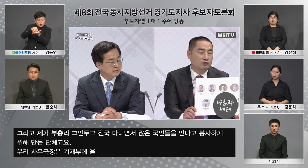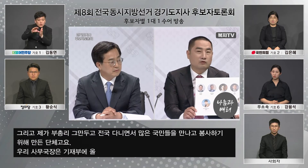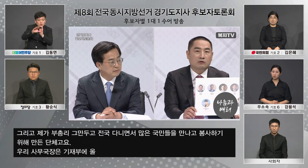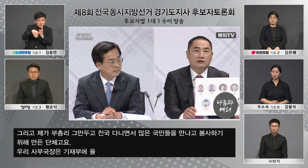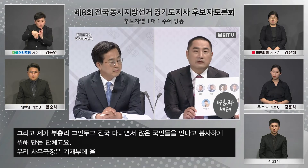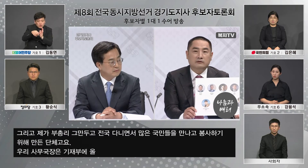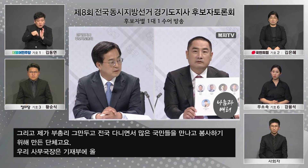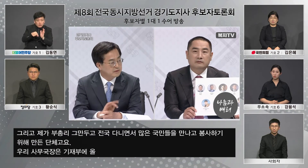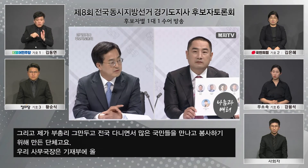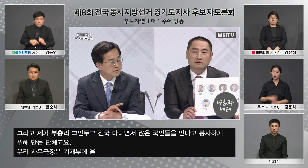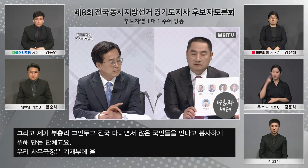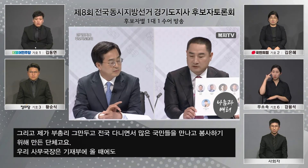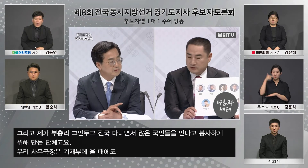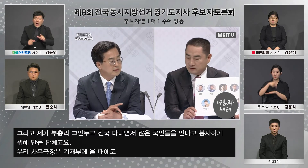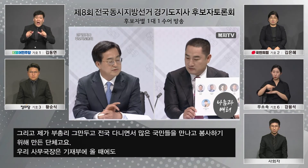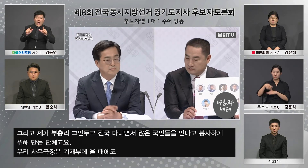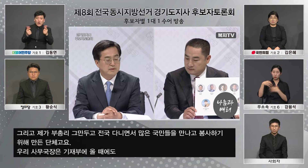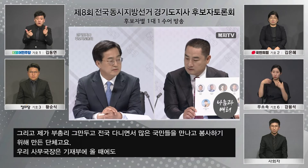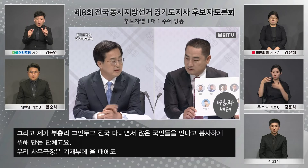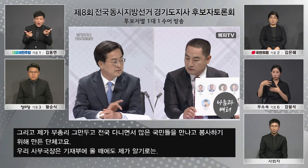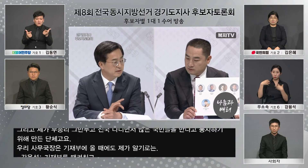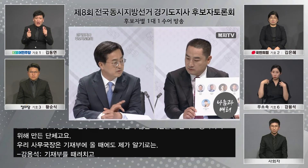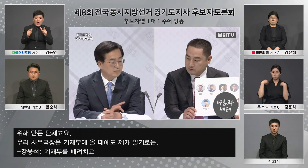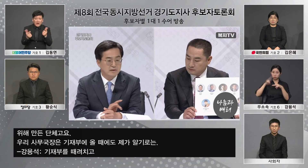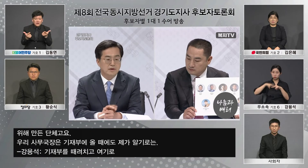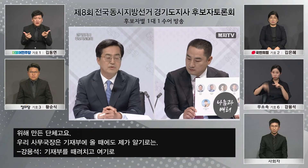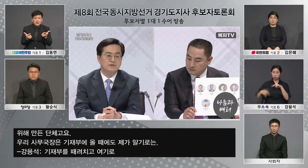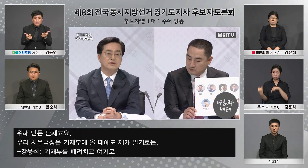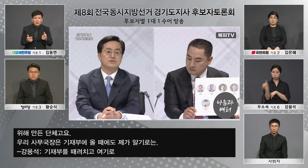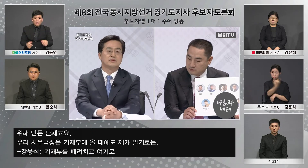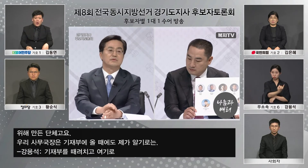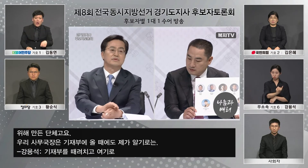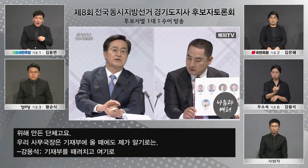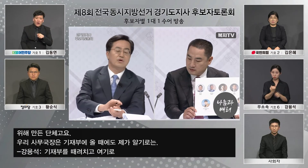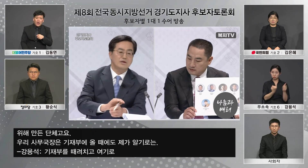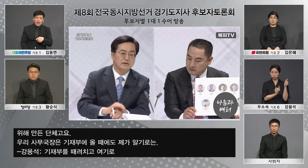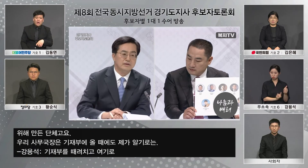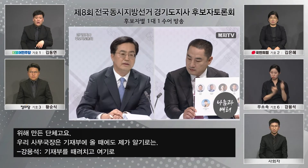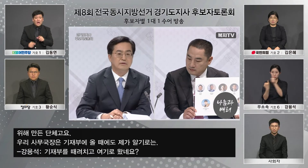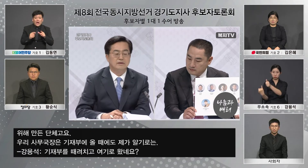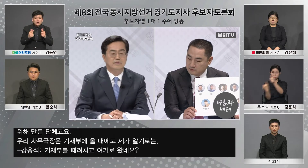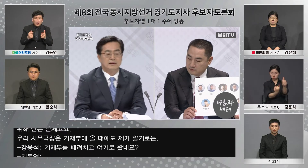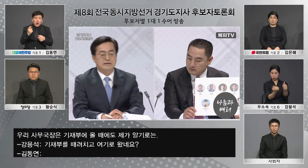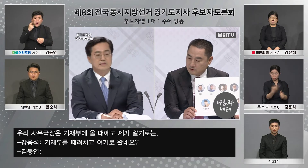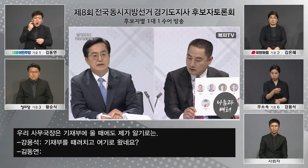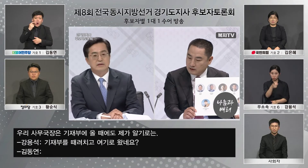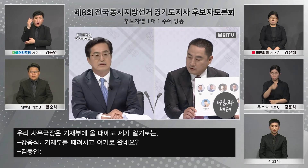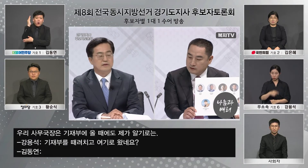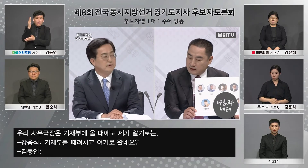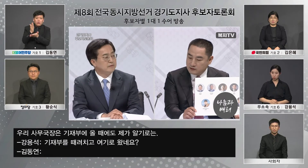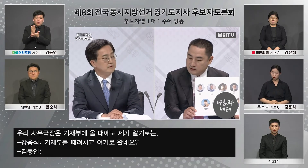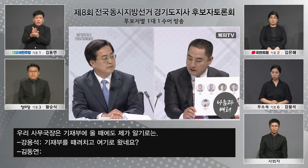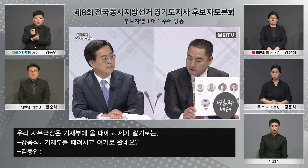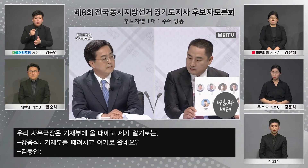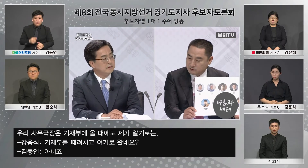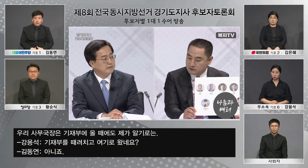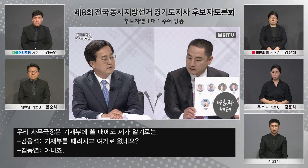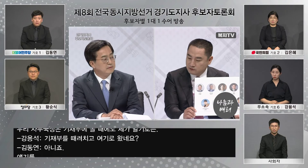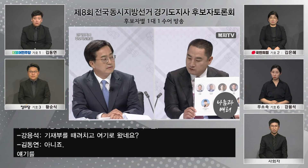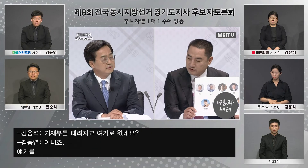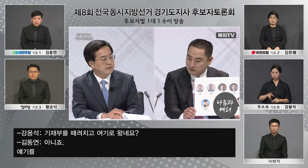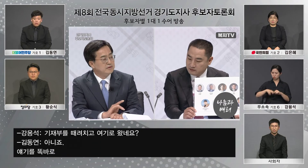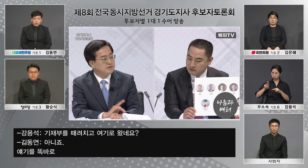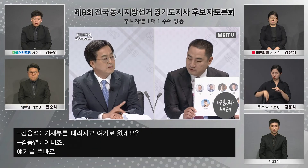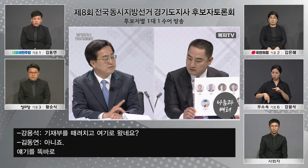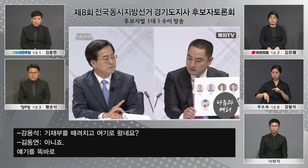때려치고 여기로 왔네요. 아니죠. 네. 그렇지 않습니다. 그런 건? 얘기를 똑바로 알고 하셔야죠. 네. 그렇게 허황된 얘기를 하시니까. 아니 그러니까 때려친 게 아니라 그러면